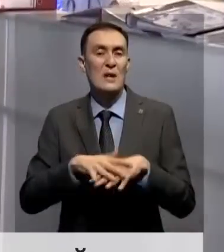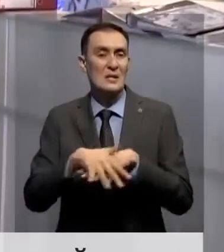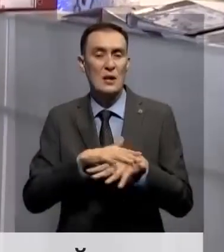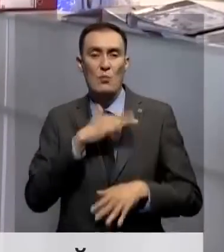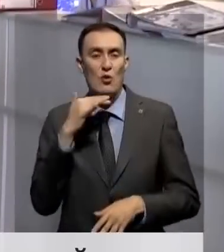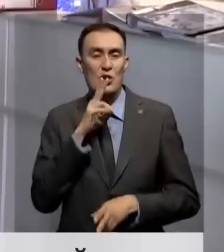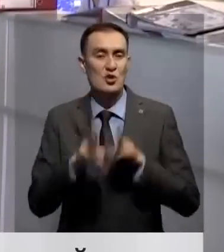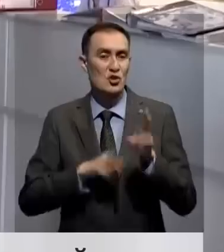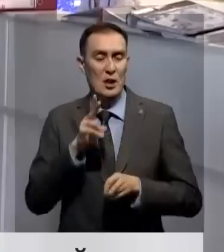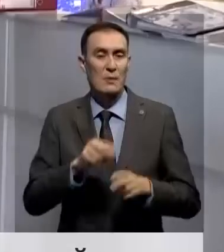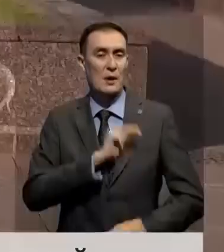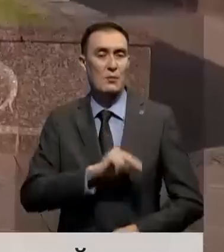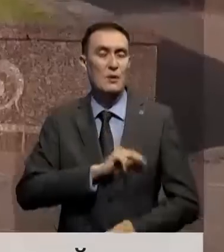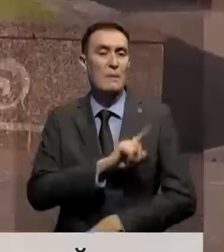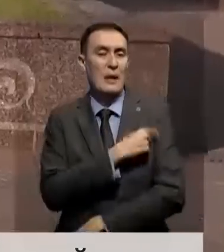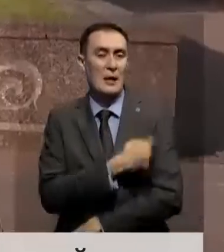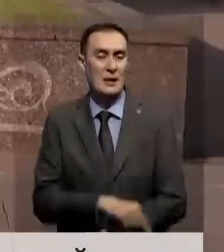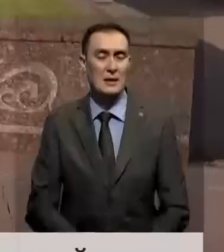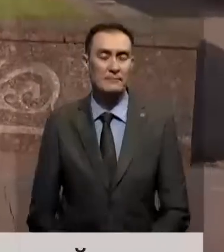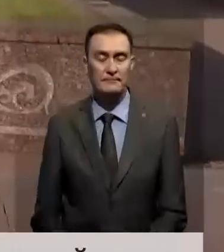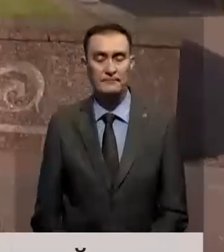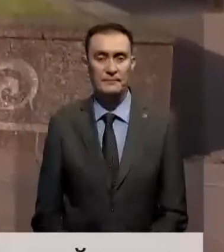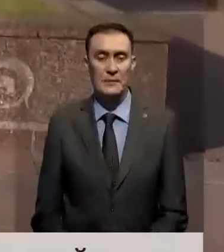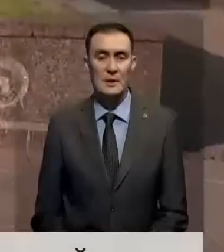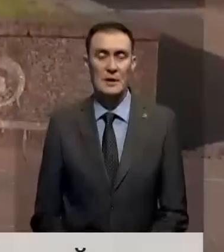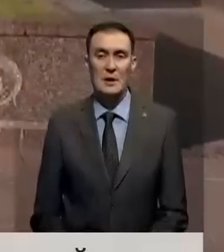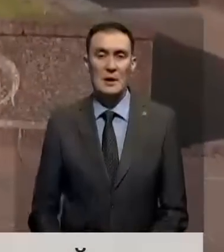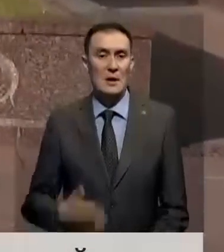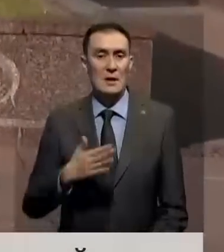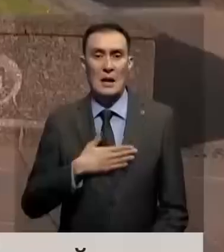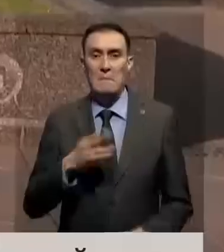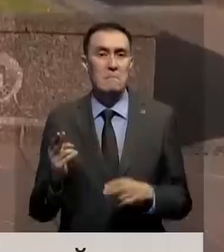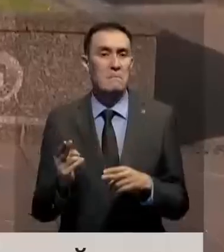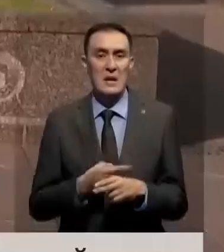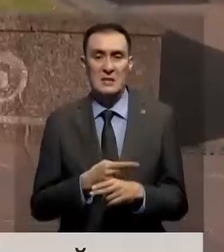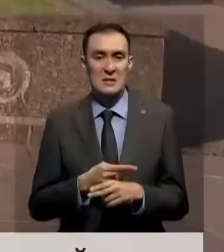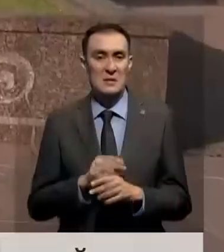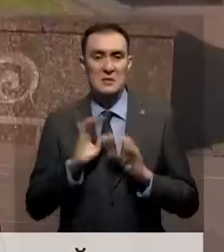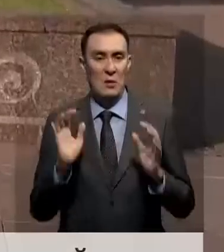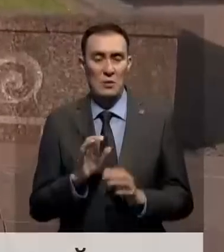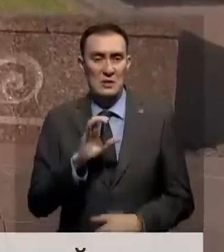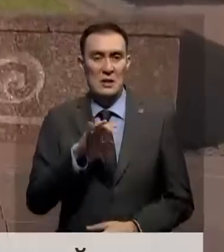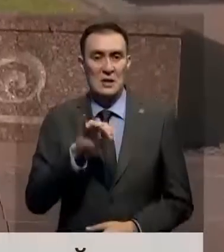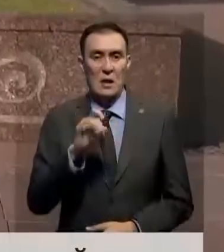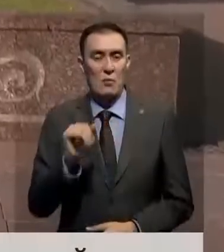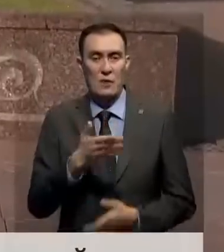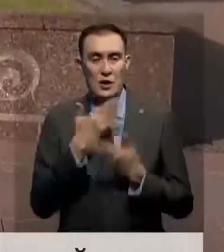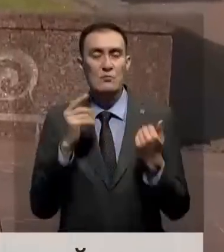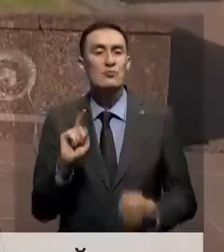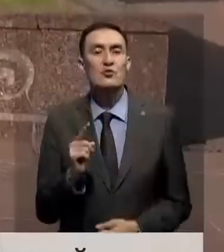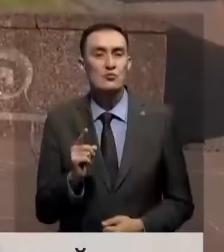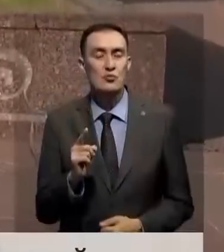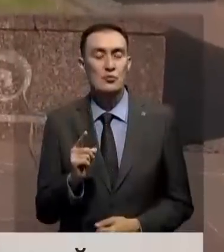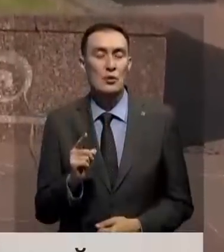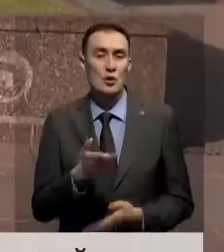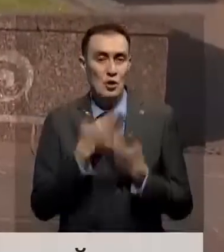скопилось немало претензий к работе поликлиник. Я этот не страхованный этого, как вашему, почему не